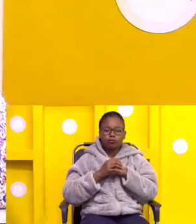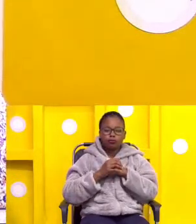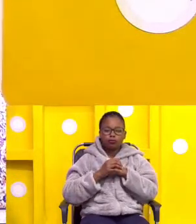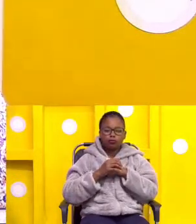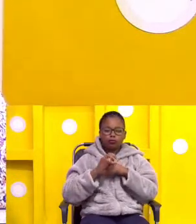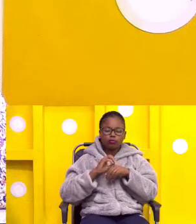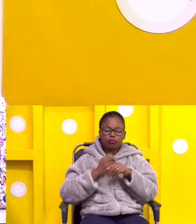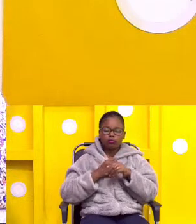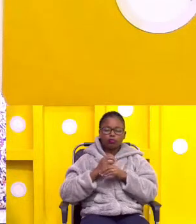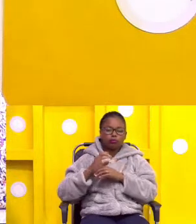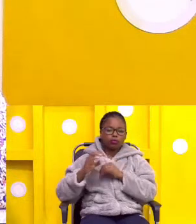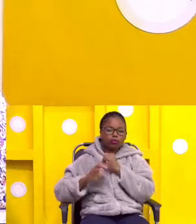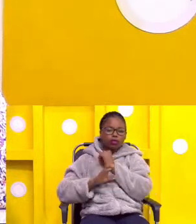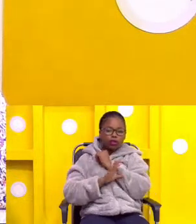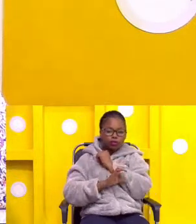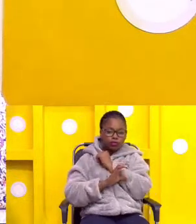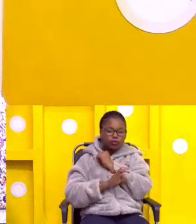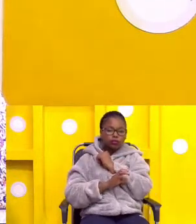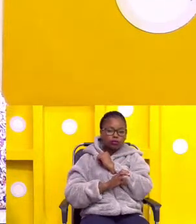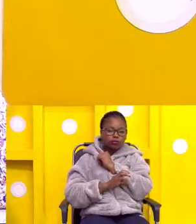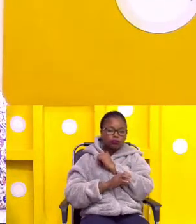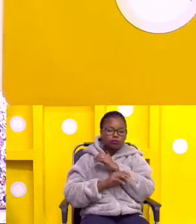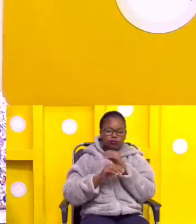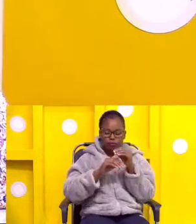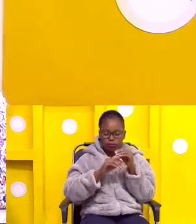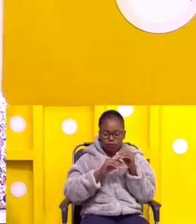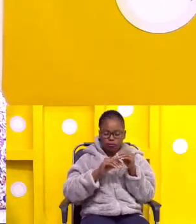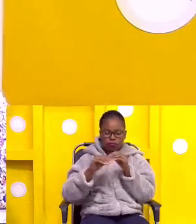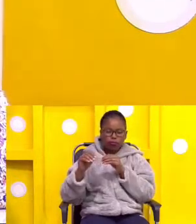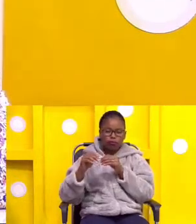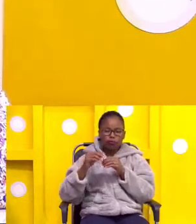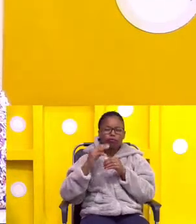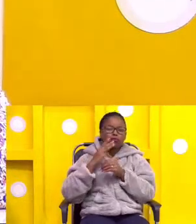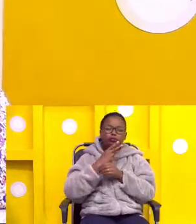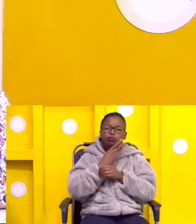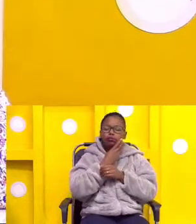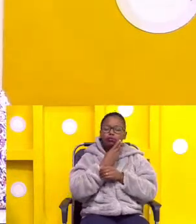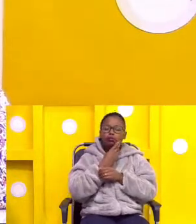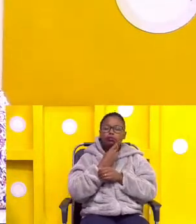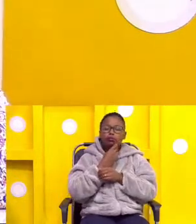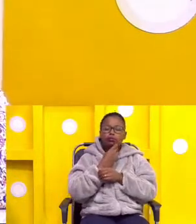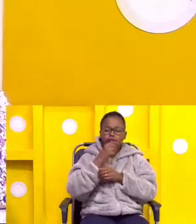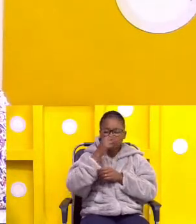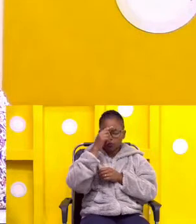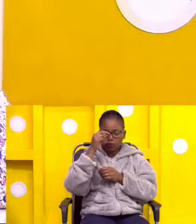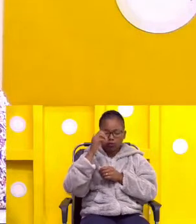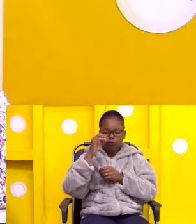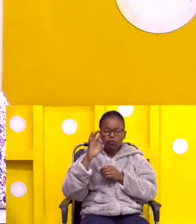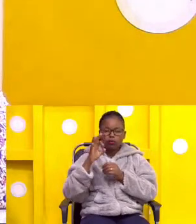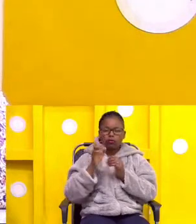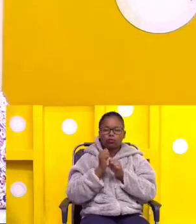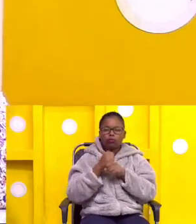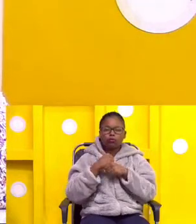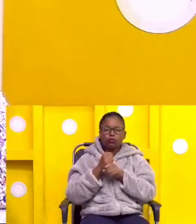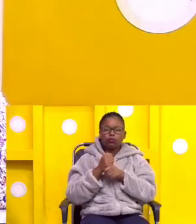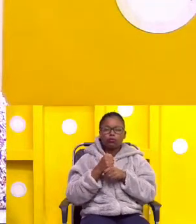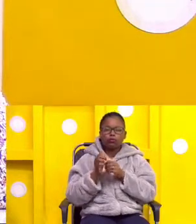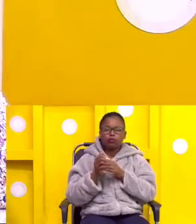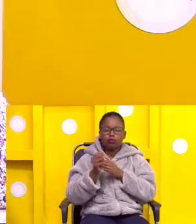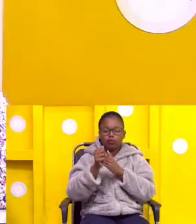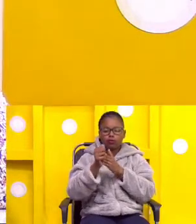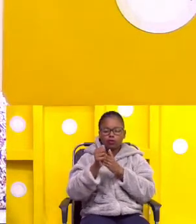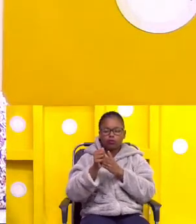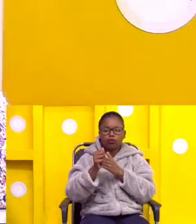Fururi wito, nowe here lio liri wa gai, nitodo wagotu wa anene na togoli ya gai sito.